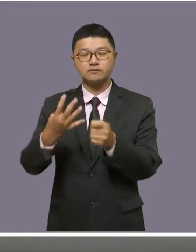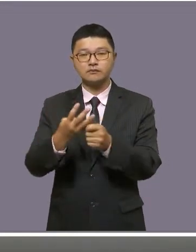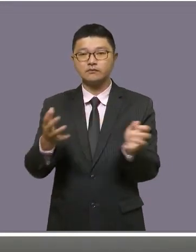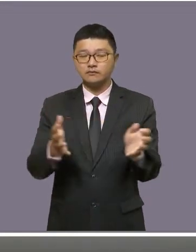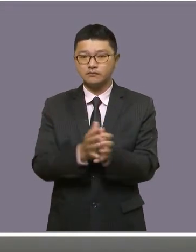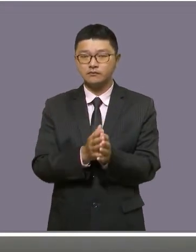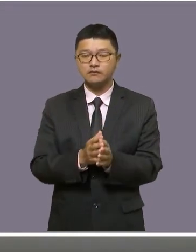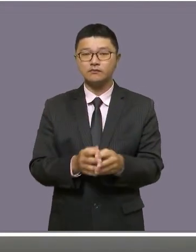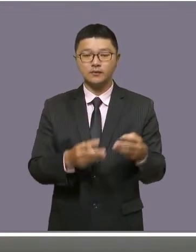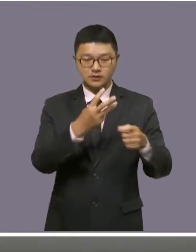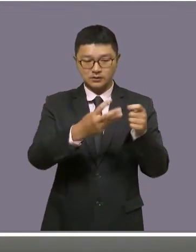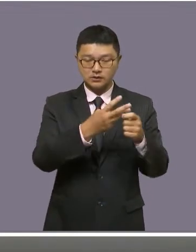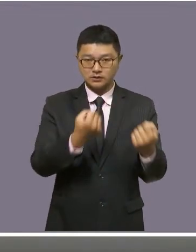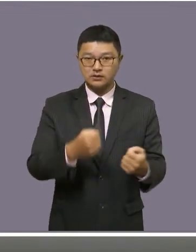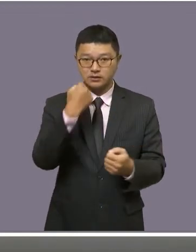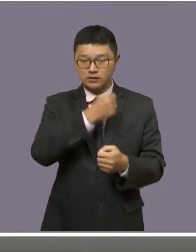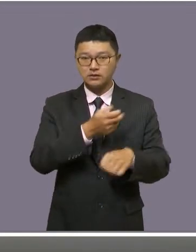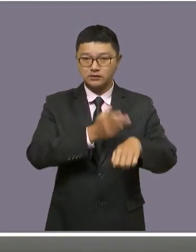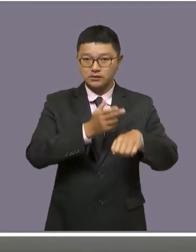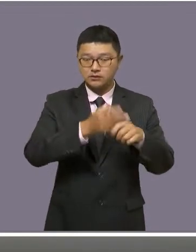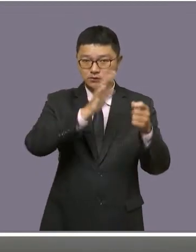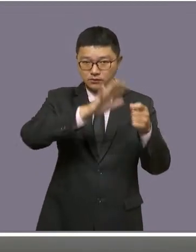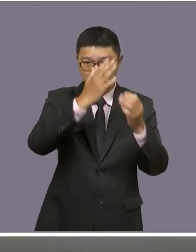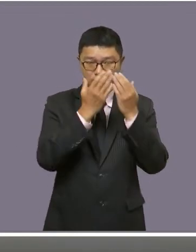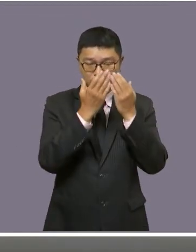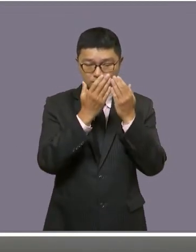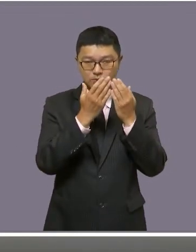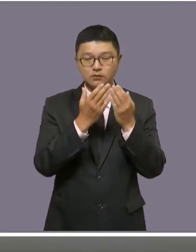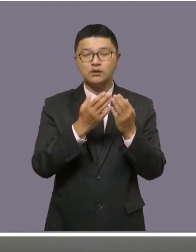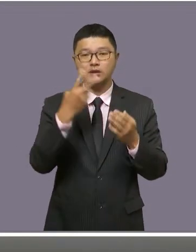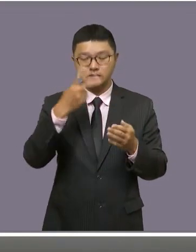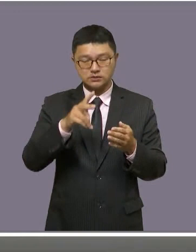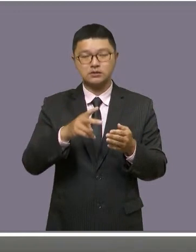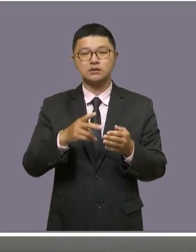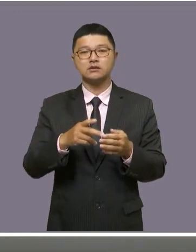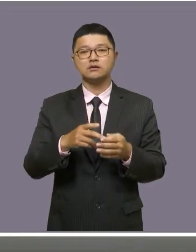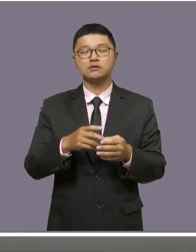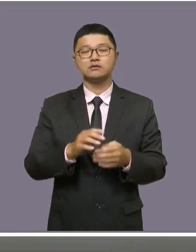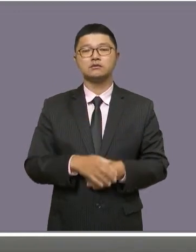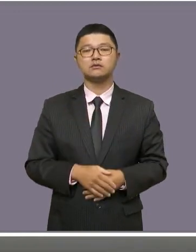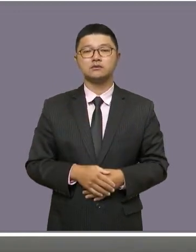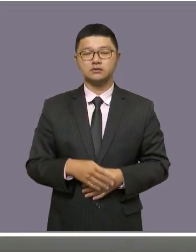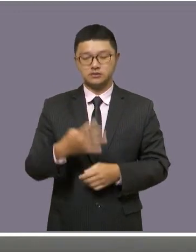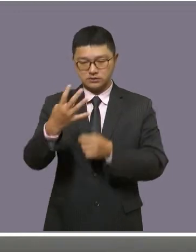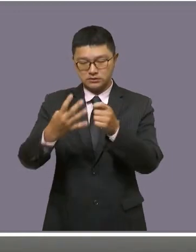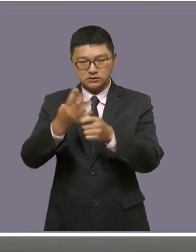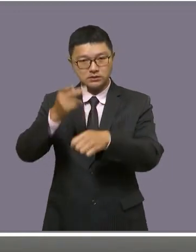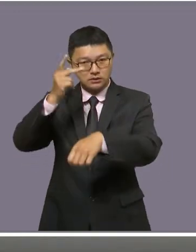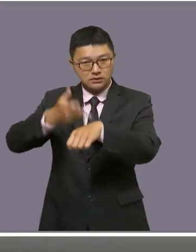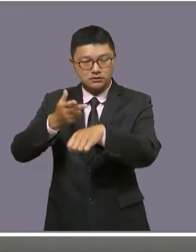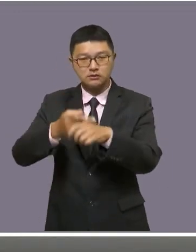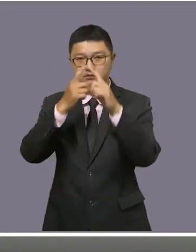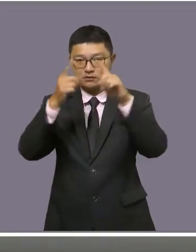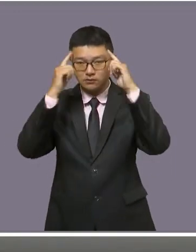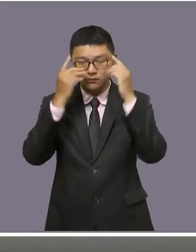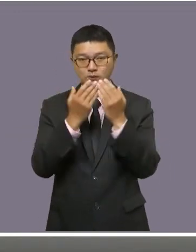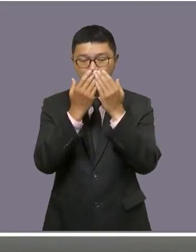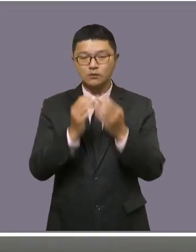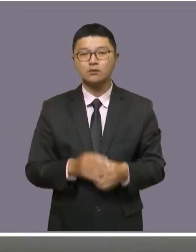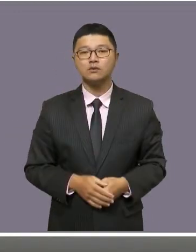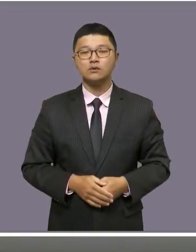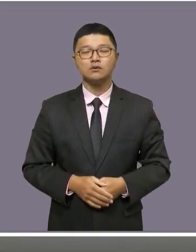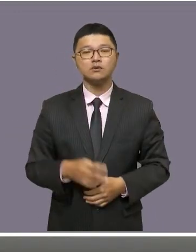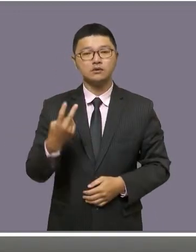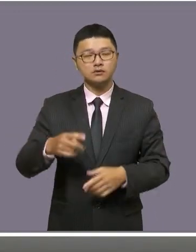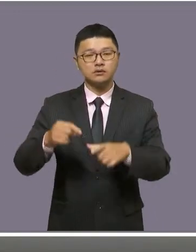说3年来台湾念技术型高中，在直升到对接的4年科技大学，透过建教合